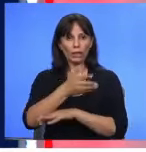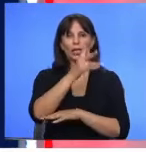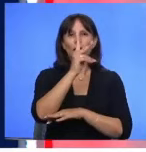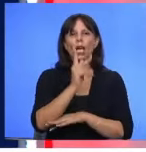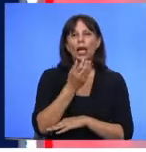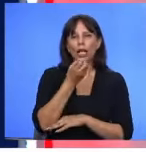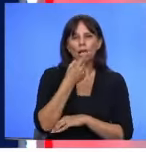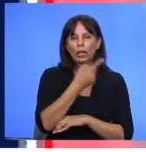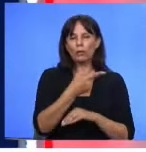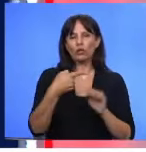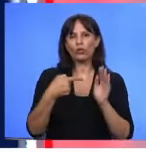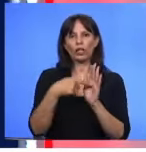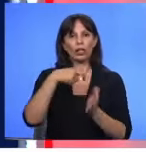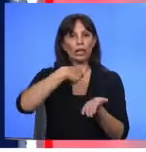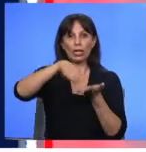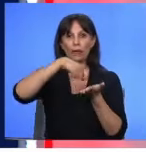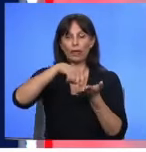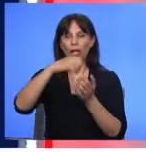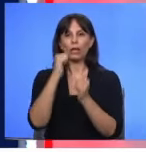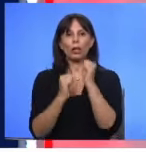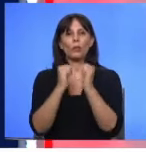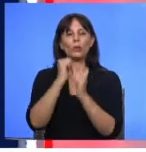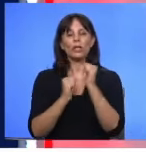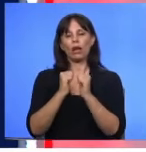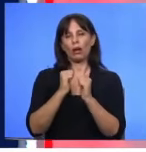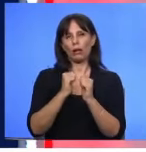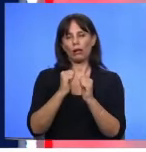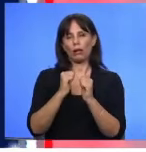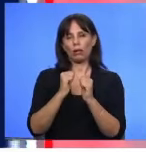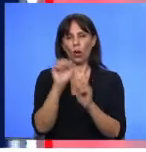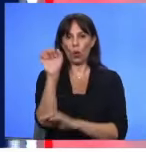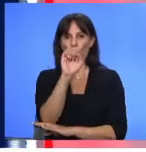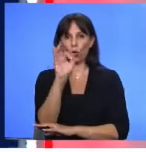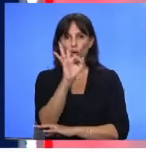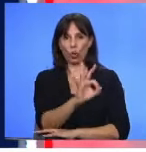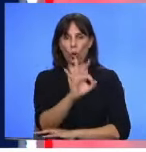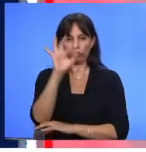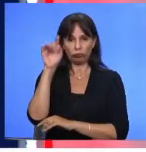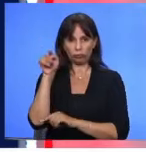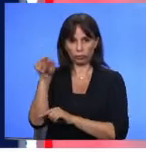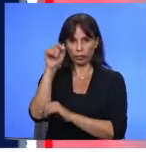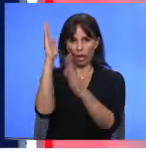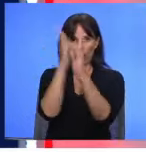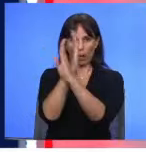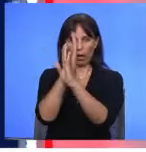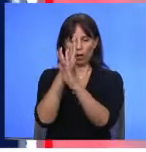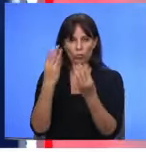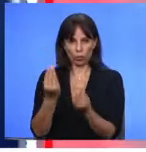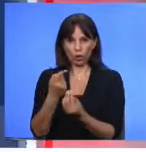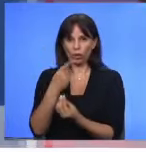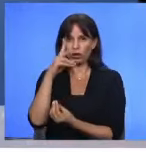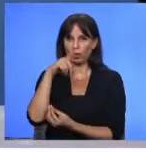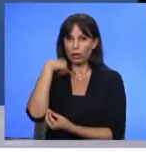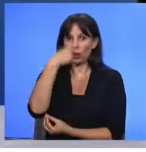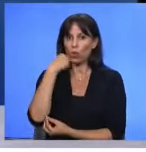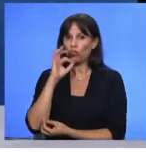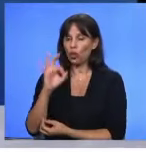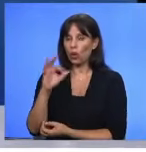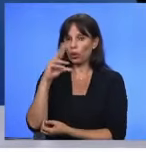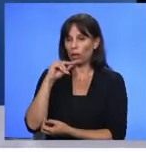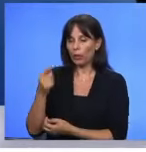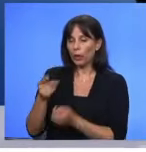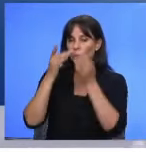שלו במוסך בעיר. אותו מחבל שבאמת תכף נרחיב לגבי הזהות שלו,